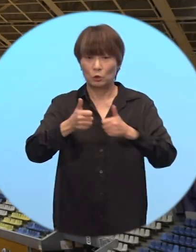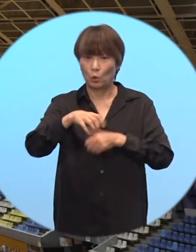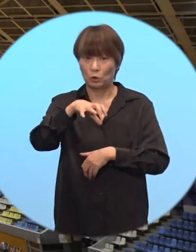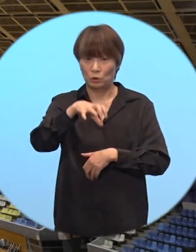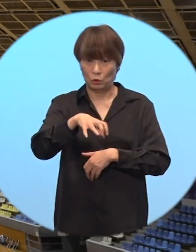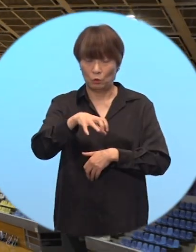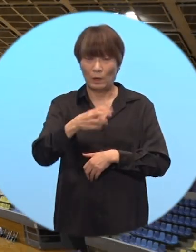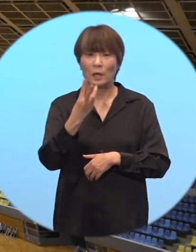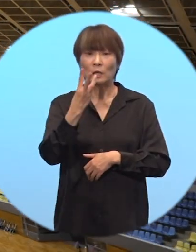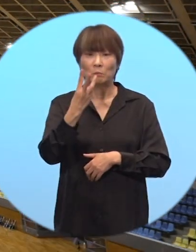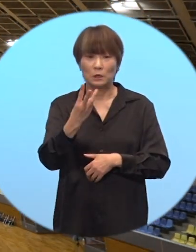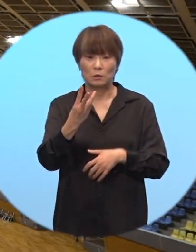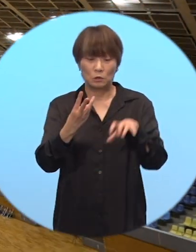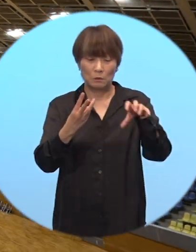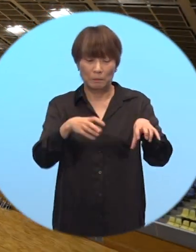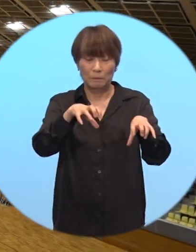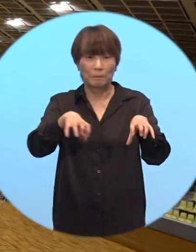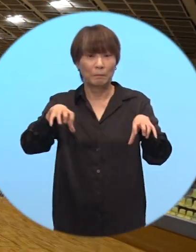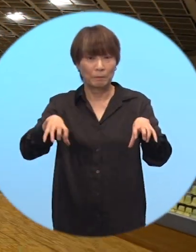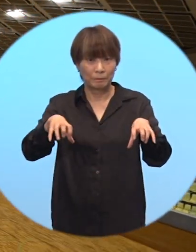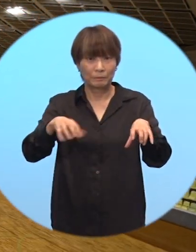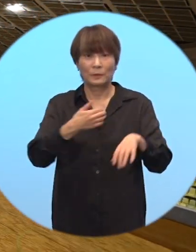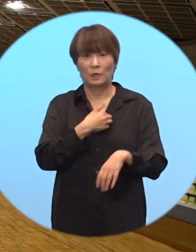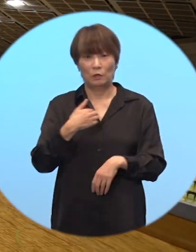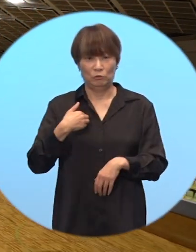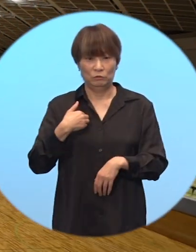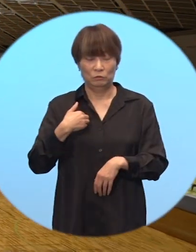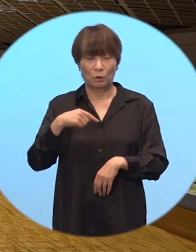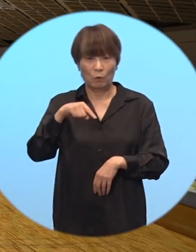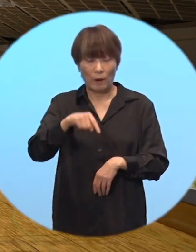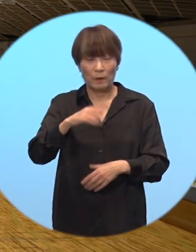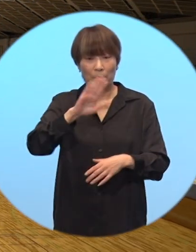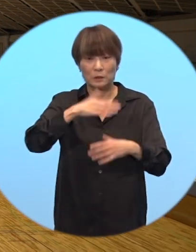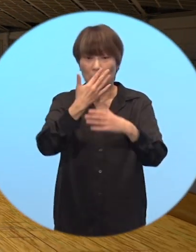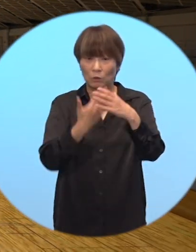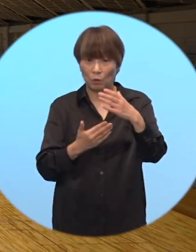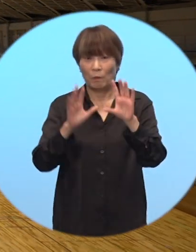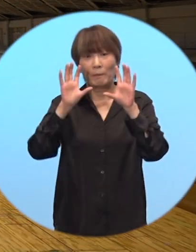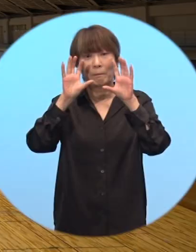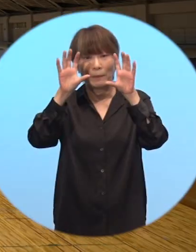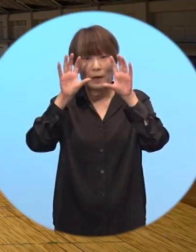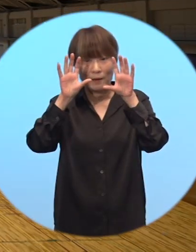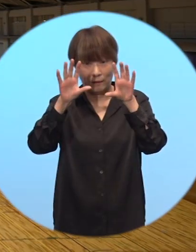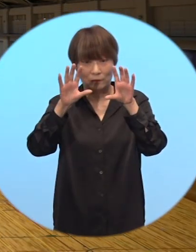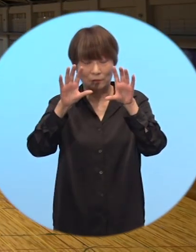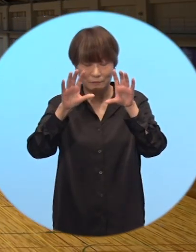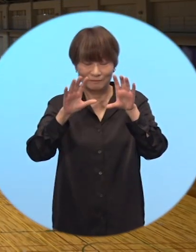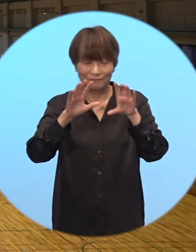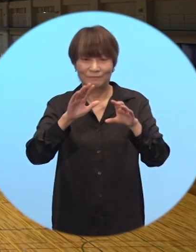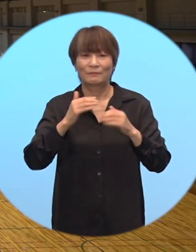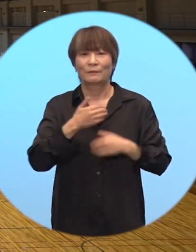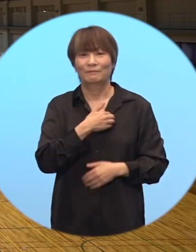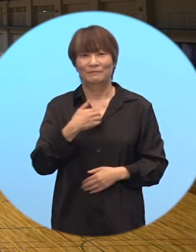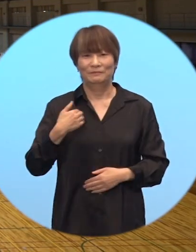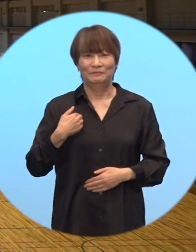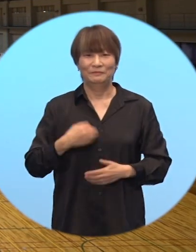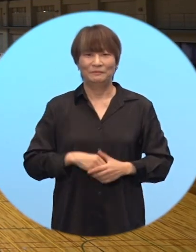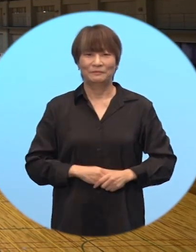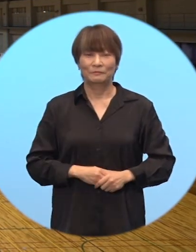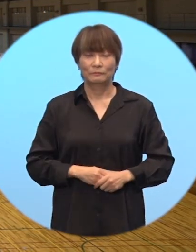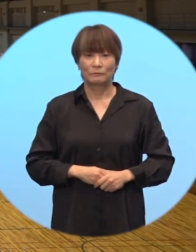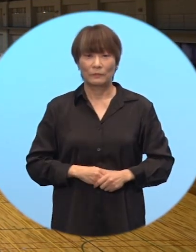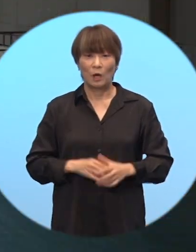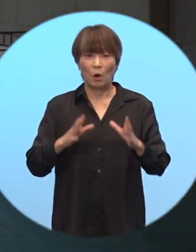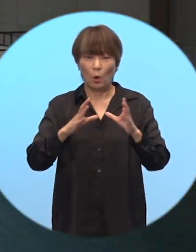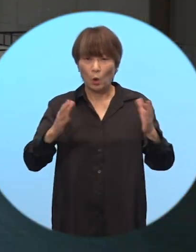3分割することができて、各コートバスケットボール、バレーボールの競技がすることができます。大きな大会